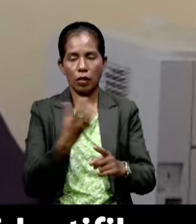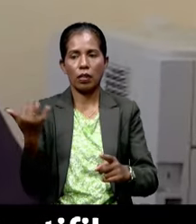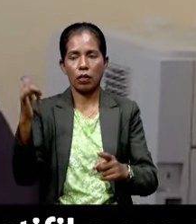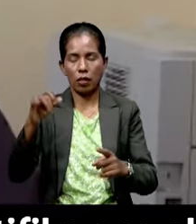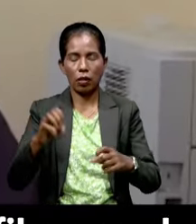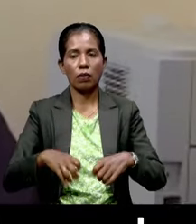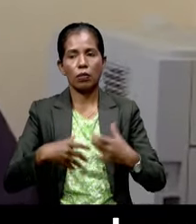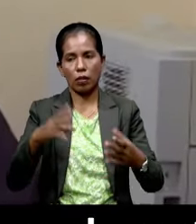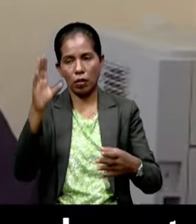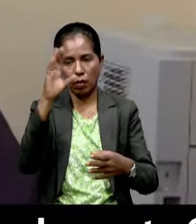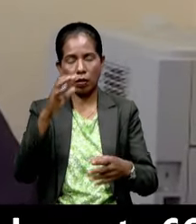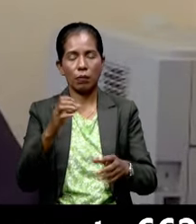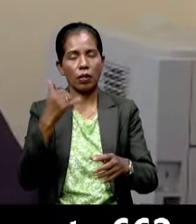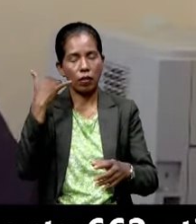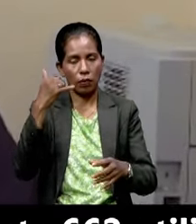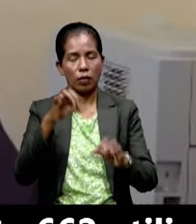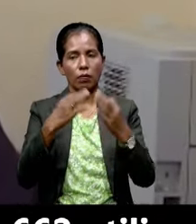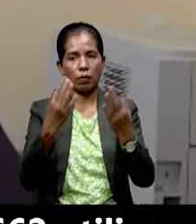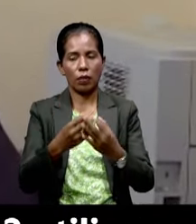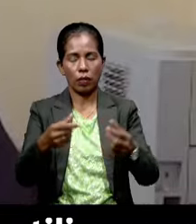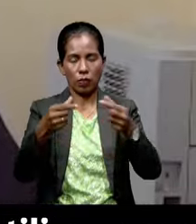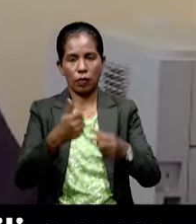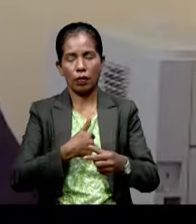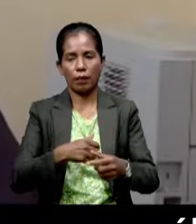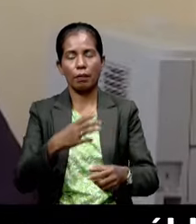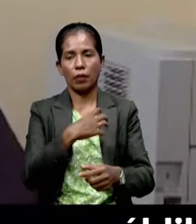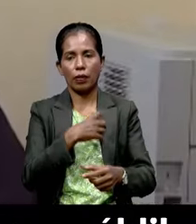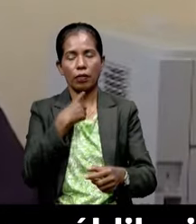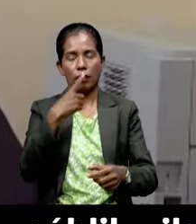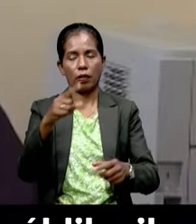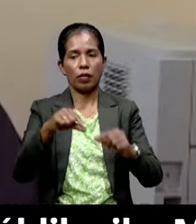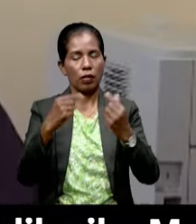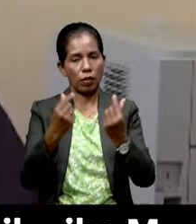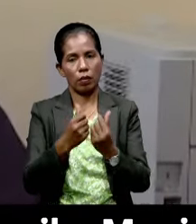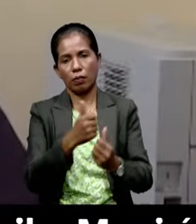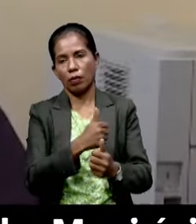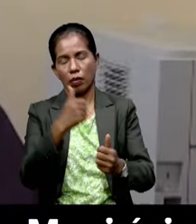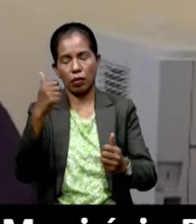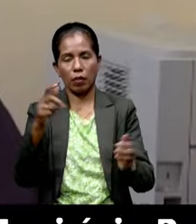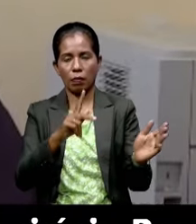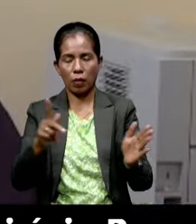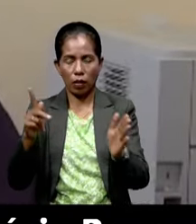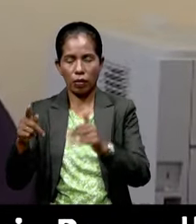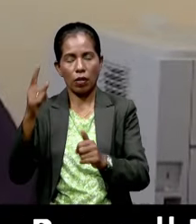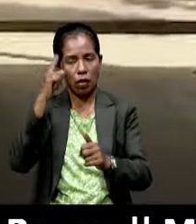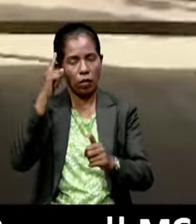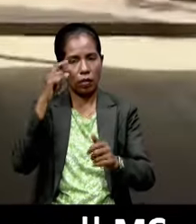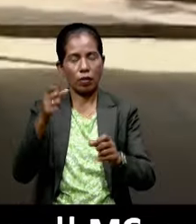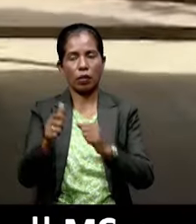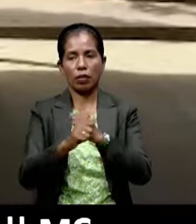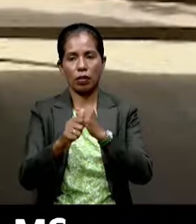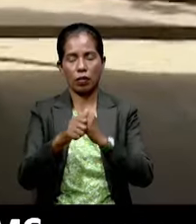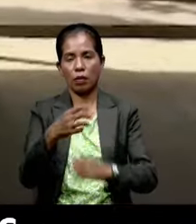o insaat va kontakto ne familia per ne berintrega penitele alega kata ia grupo balon ne be ia plano no intensao a to hala sa ona